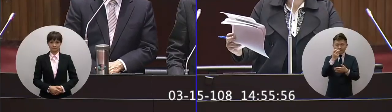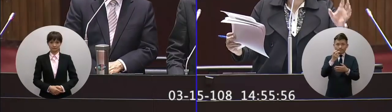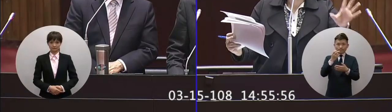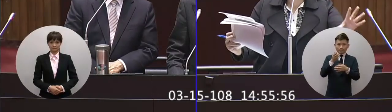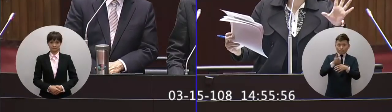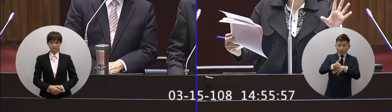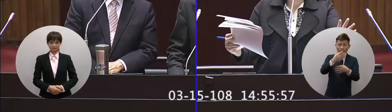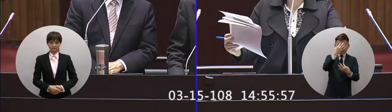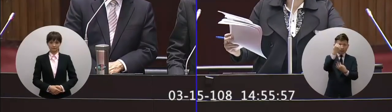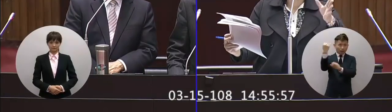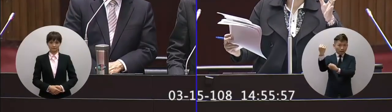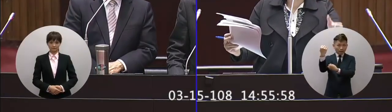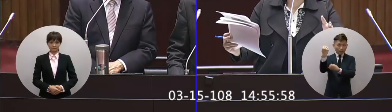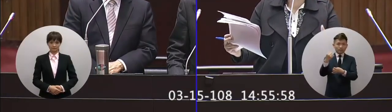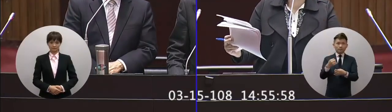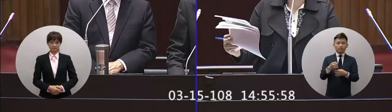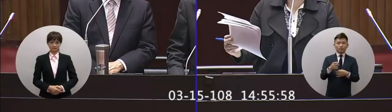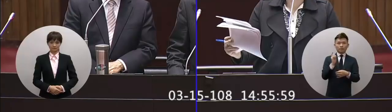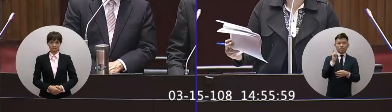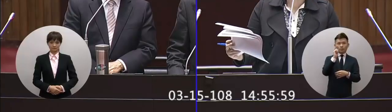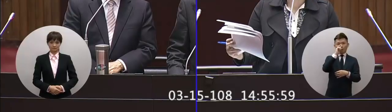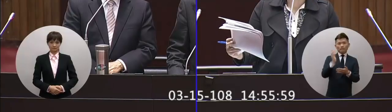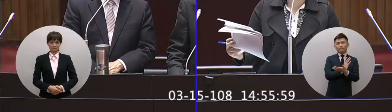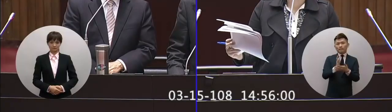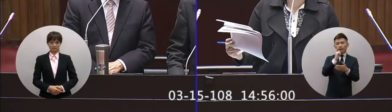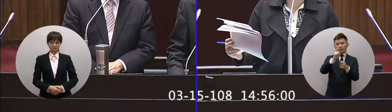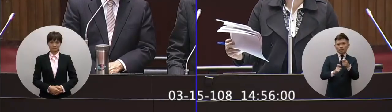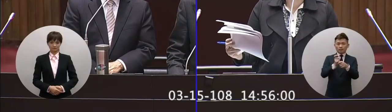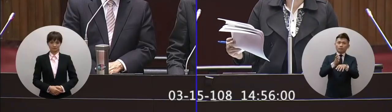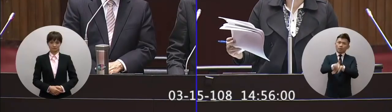期，老旧的环评过了10年，